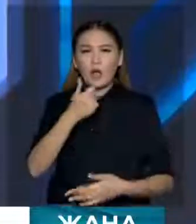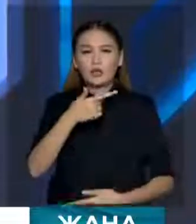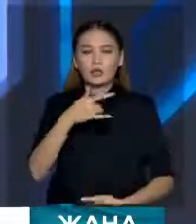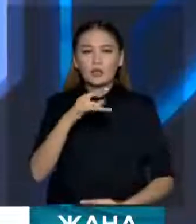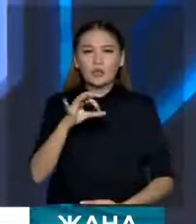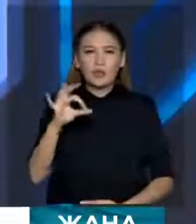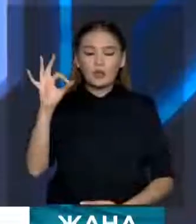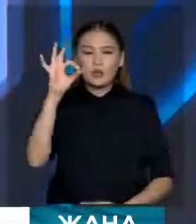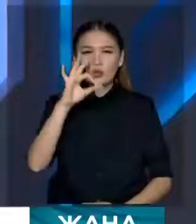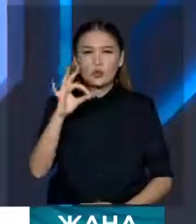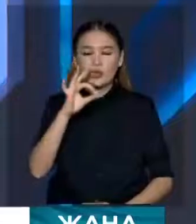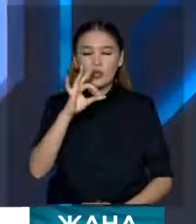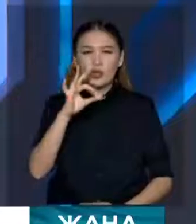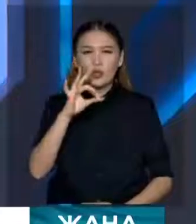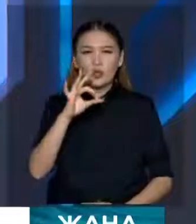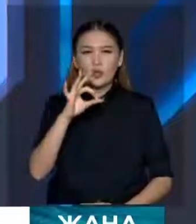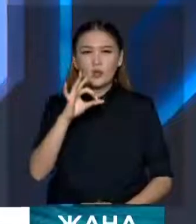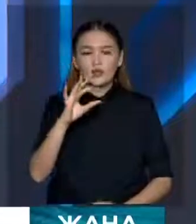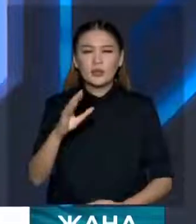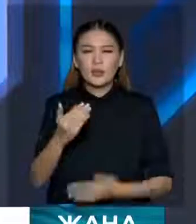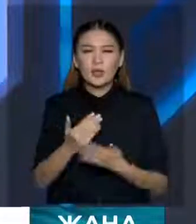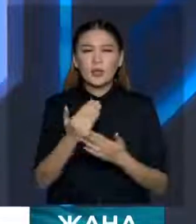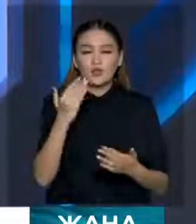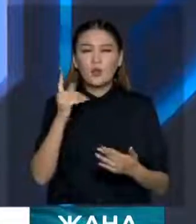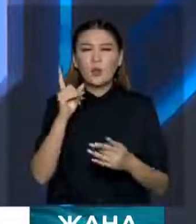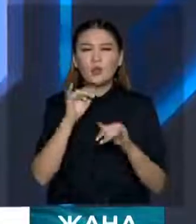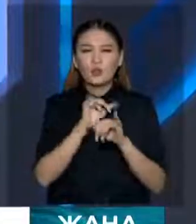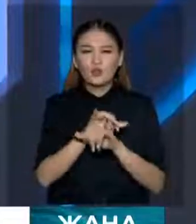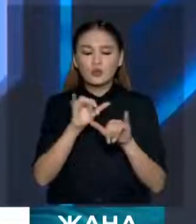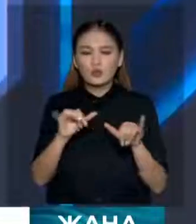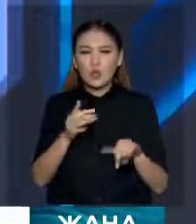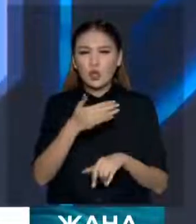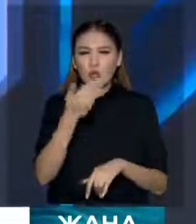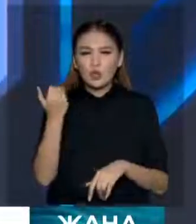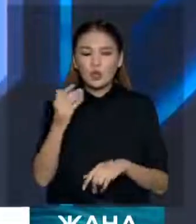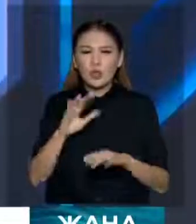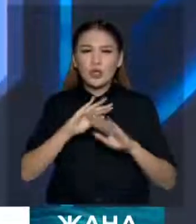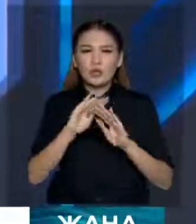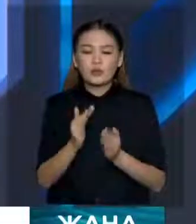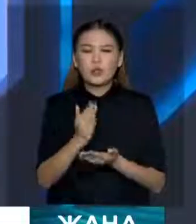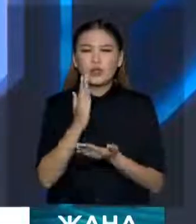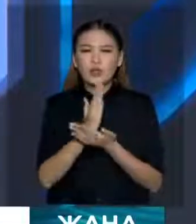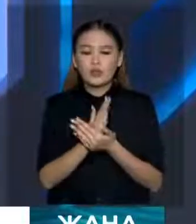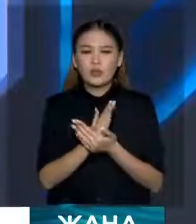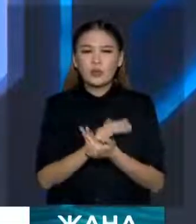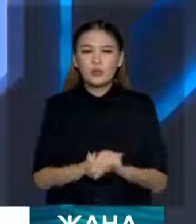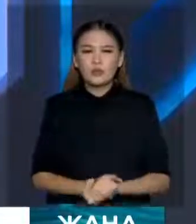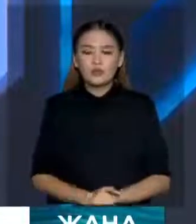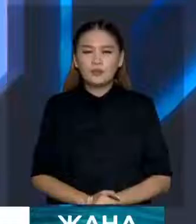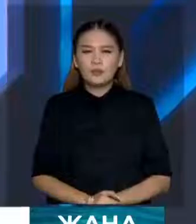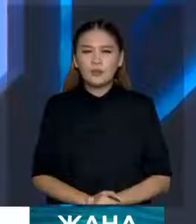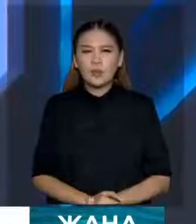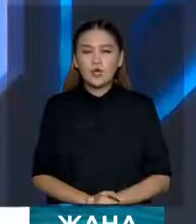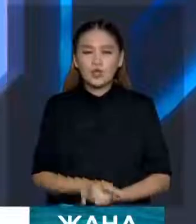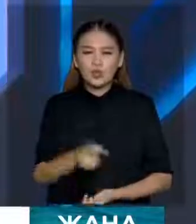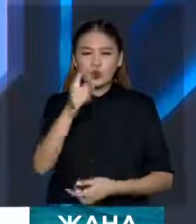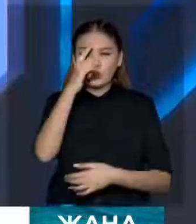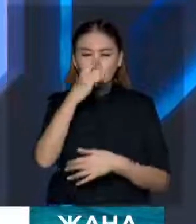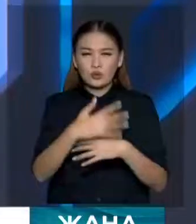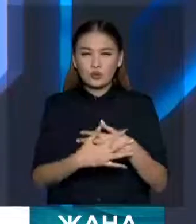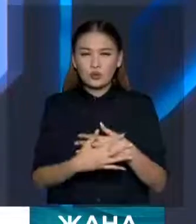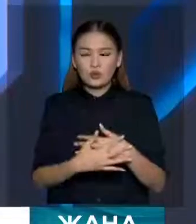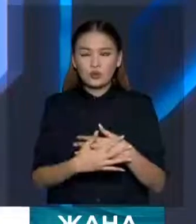саланы осы аграрлық сала дегенмен не себепті дамымай келеді? Қандай кемшіліктер бар? Енді түсінікті